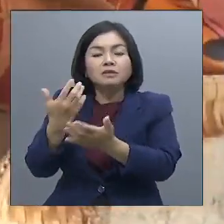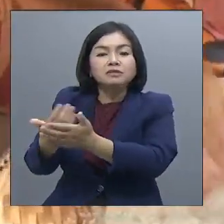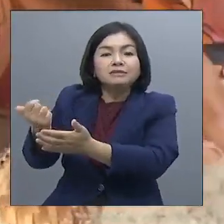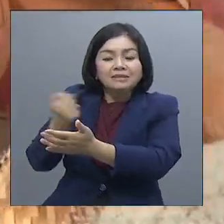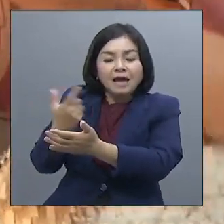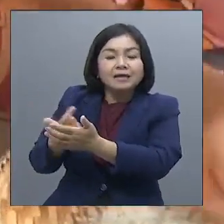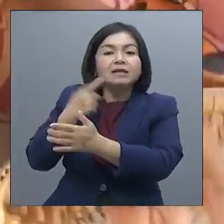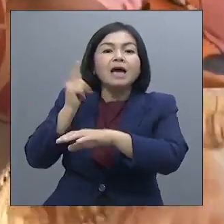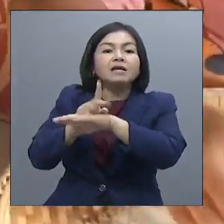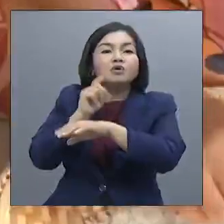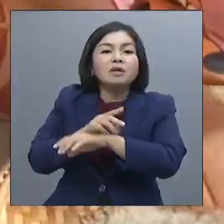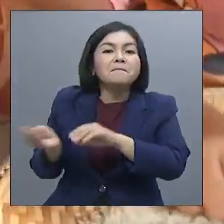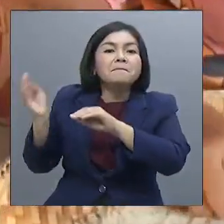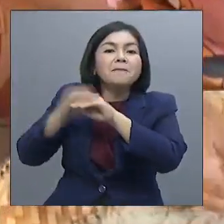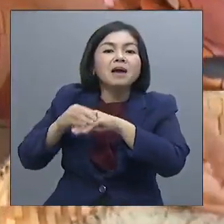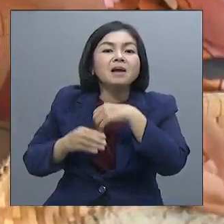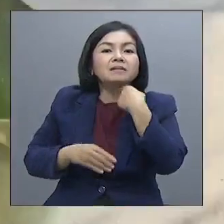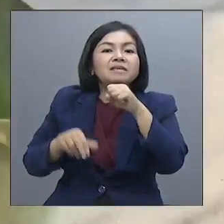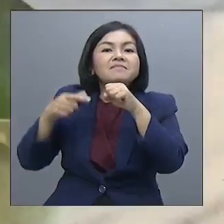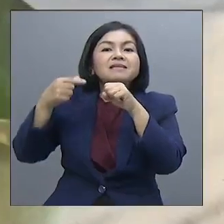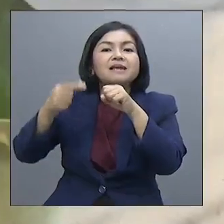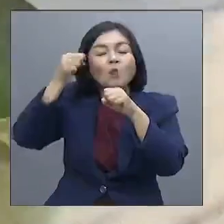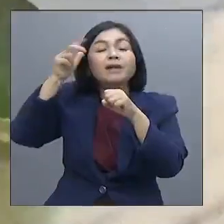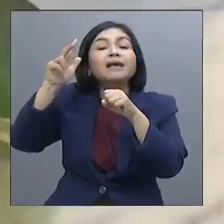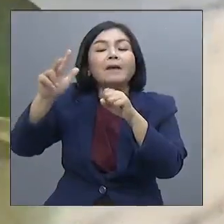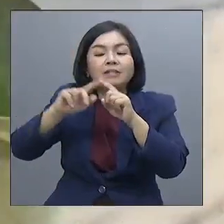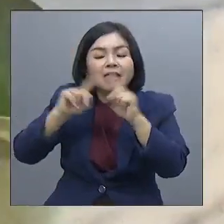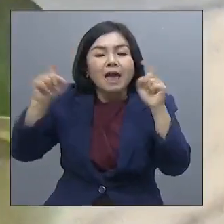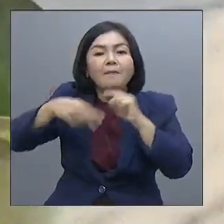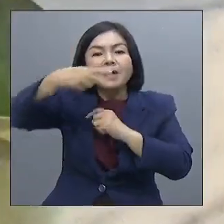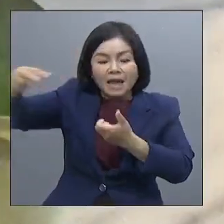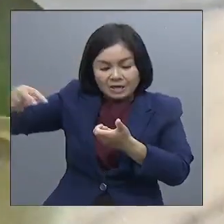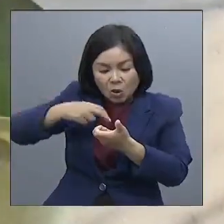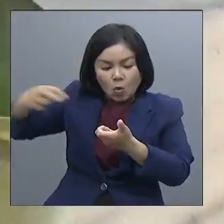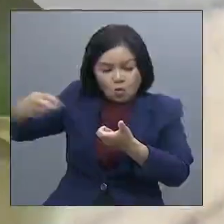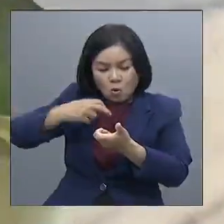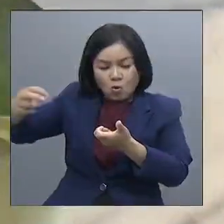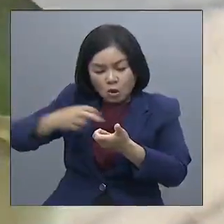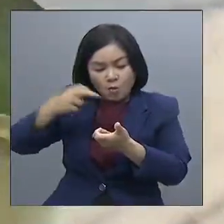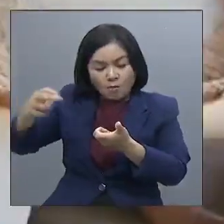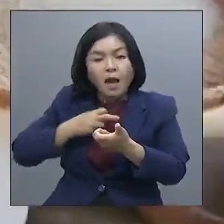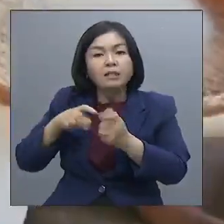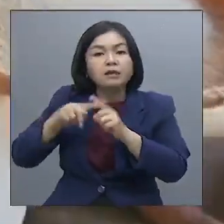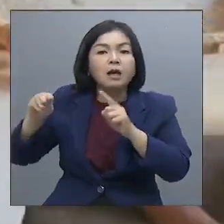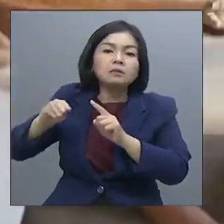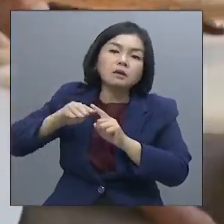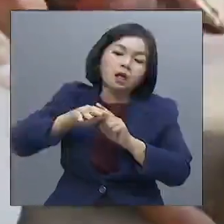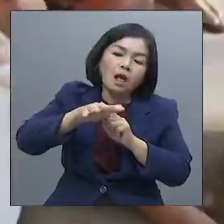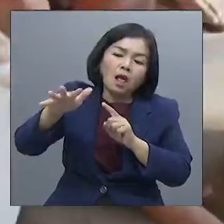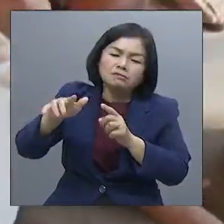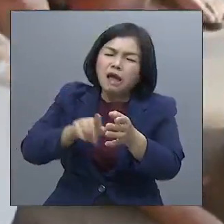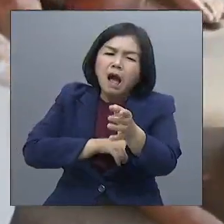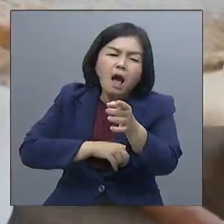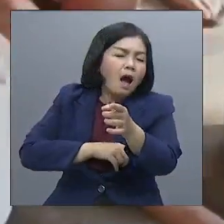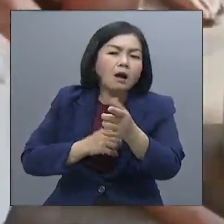อินเทอร์เน็ต10กิกะไบต์ฟรี3วันแต่ข้อความก็ถูกส่งมาเรื่อยๆแต่ดูเหมือนสัญญาณก็ยังช้าอยู่นะคะ